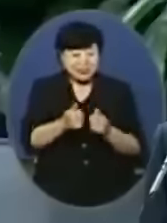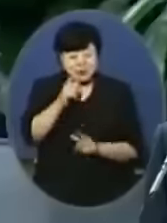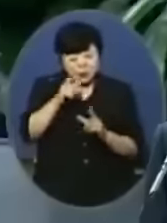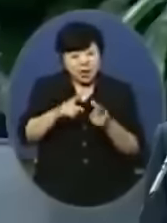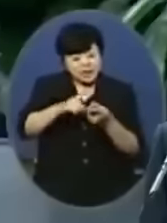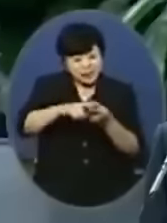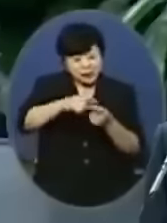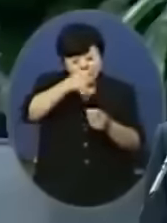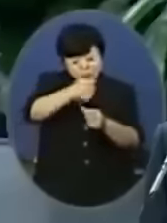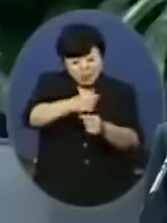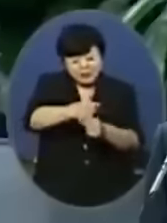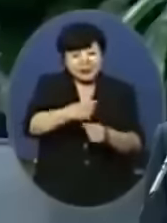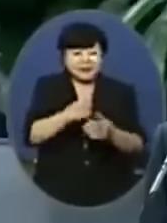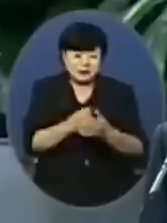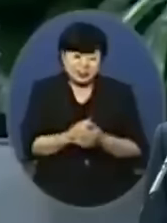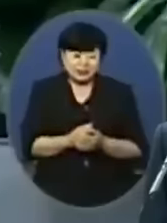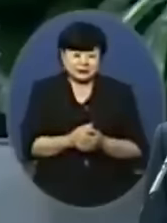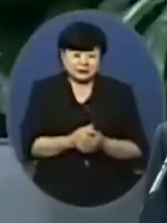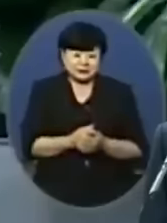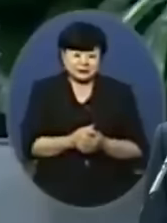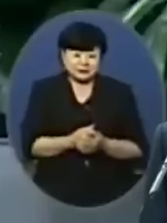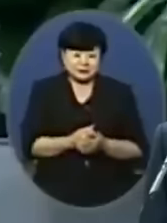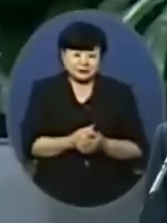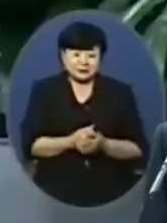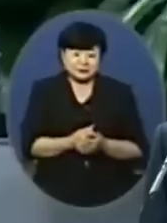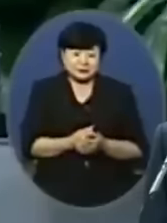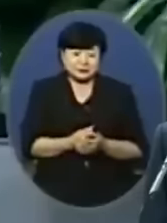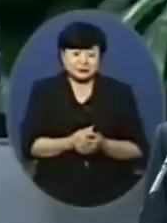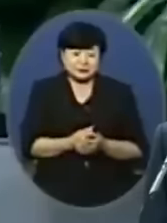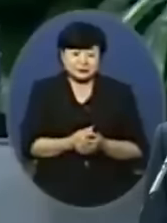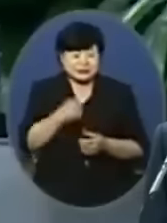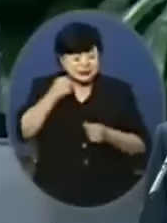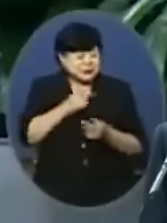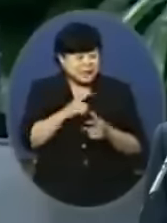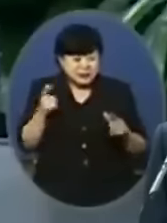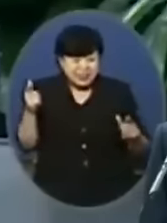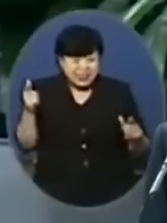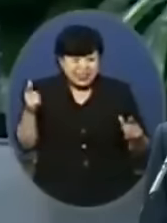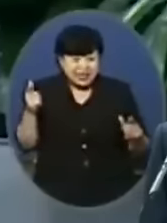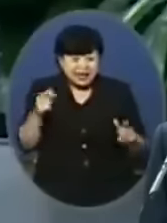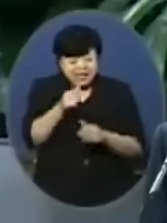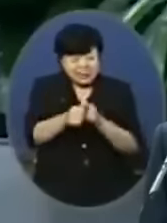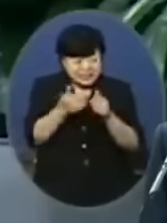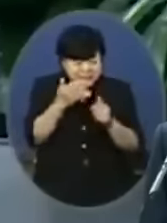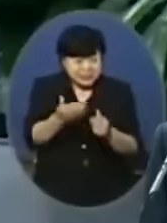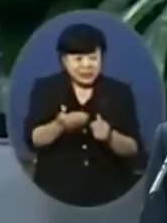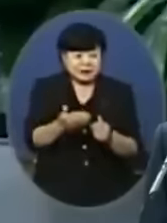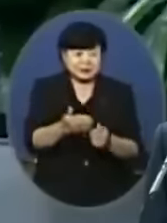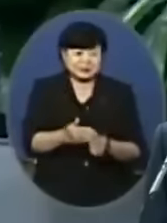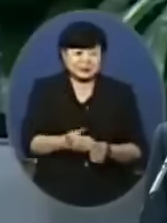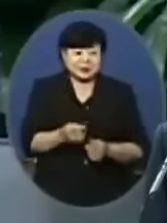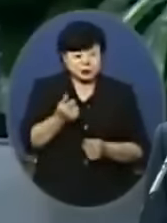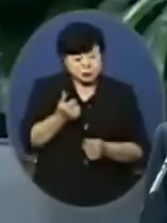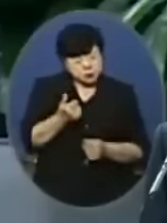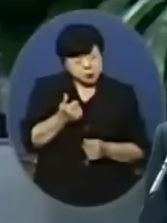형상과 모양대로 지음받았기 때문에 기회가 아니고 짐승이 아닙니다. 하나님보다